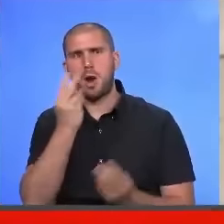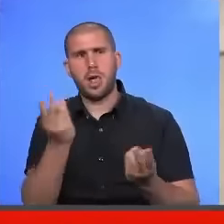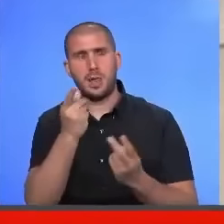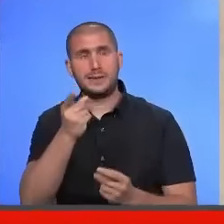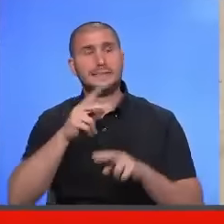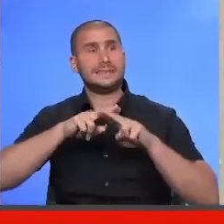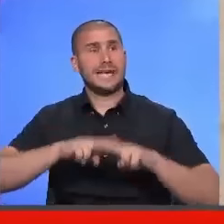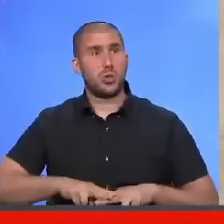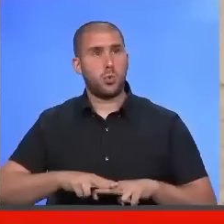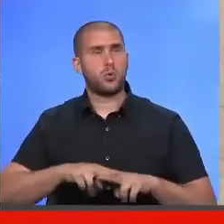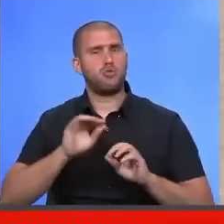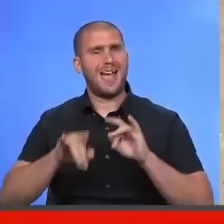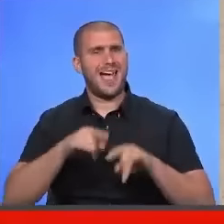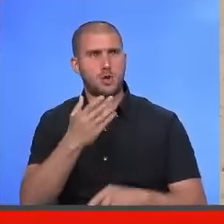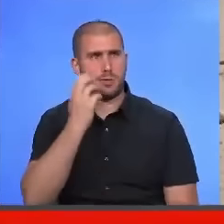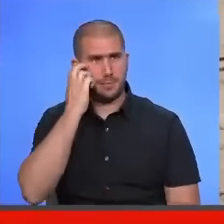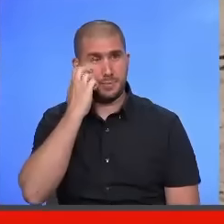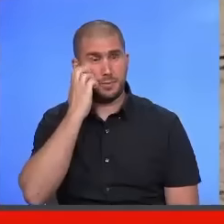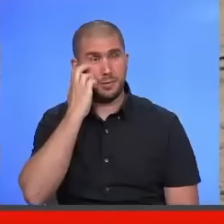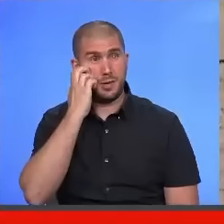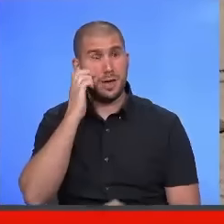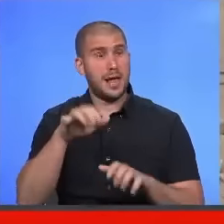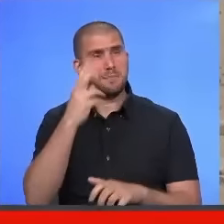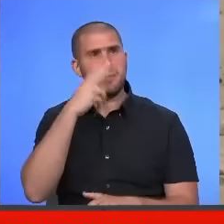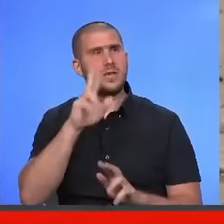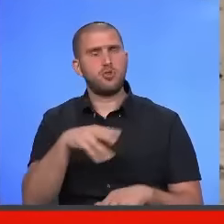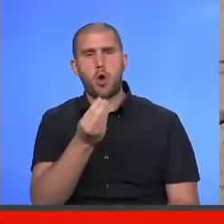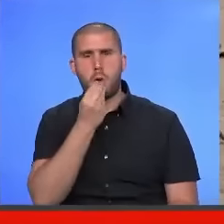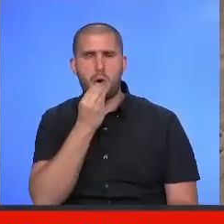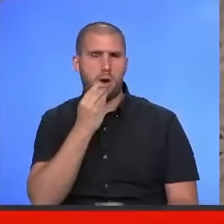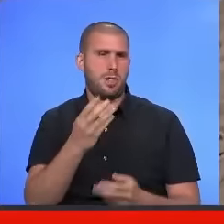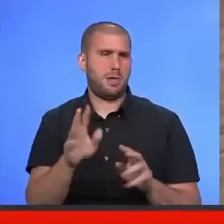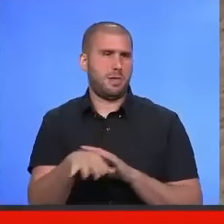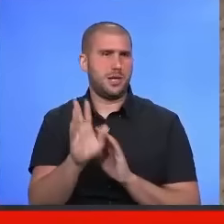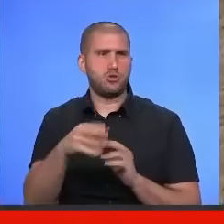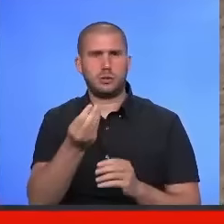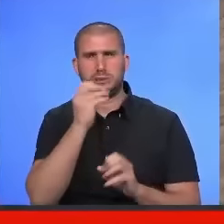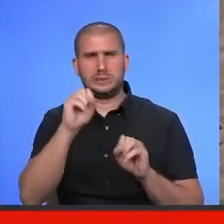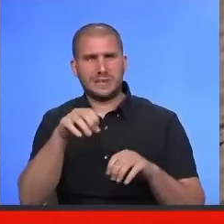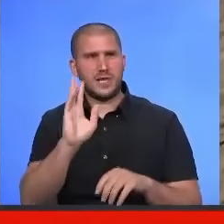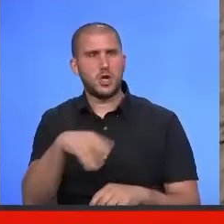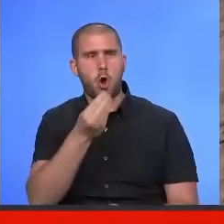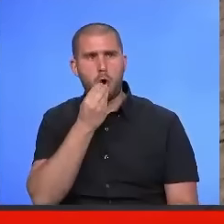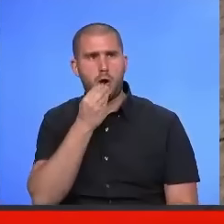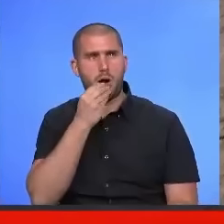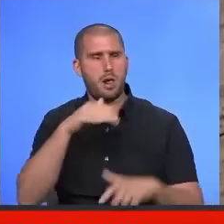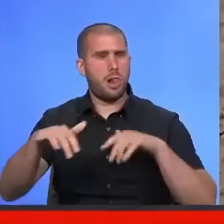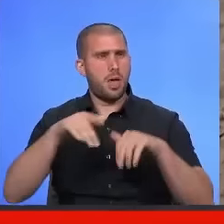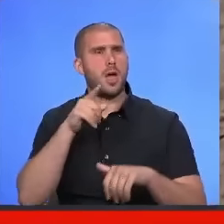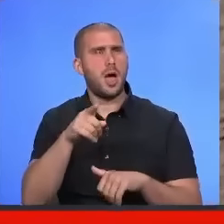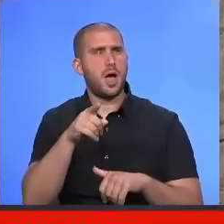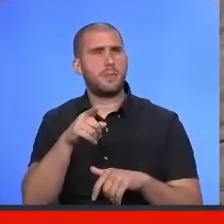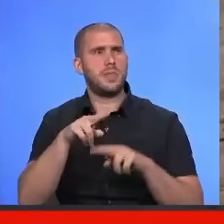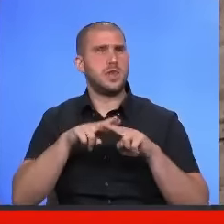הישרדות גרסת החיות קלבים הבינו שיש פה מזון זמין יש פה פחים יש פה אוכל יש פה תנועה אז הם